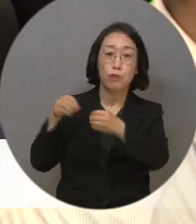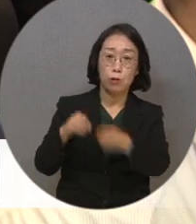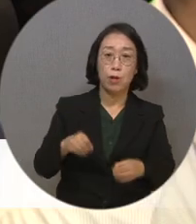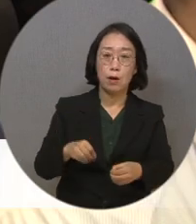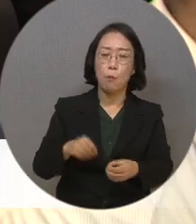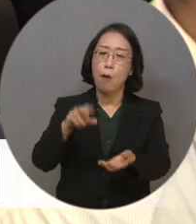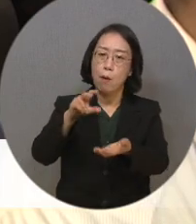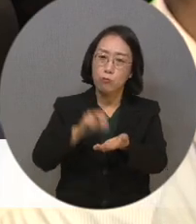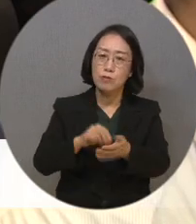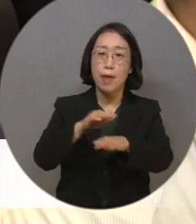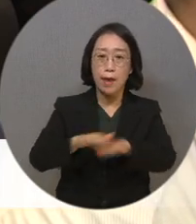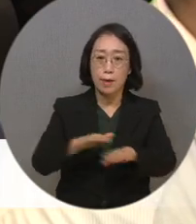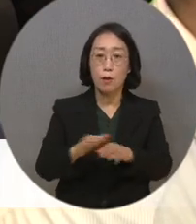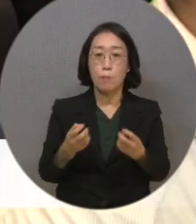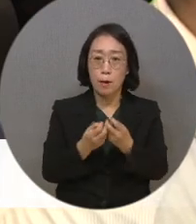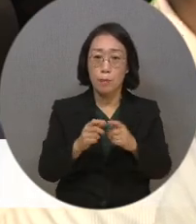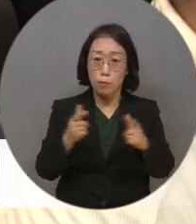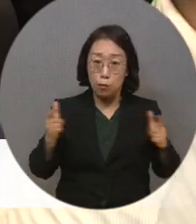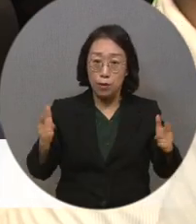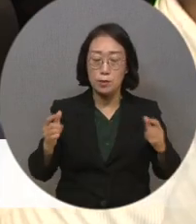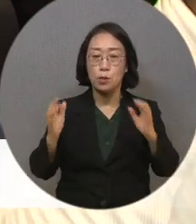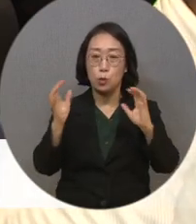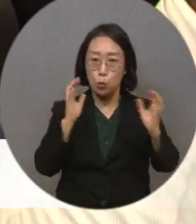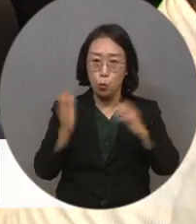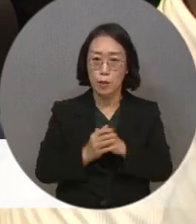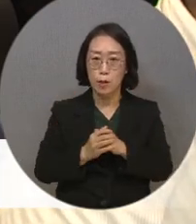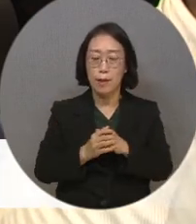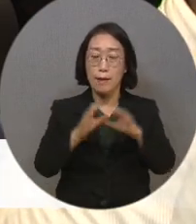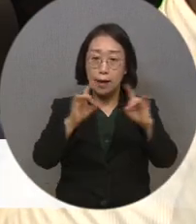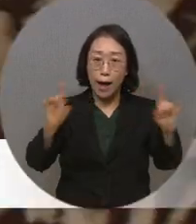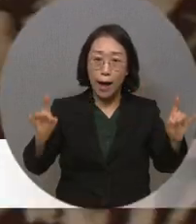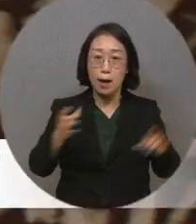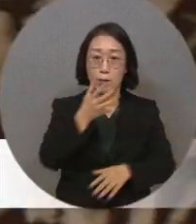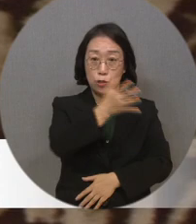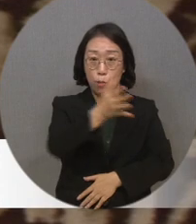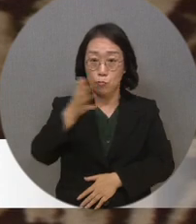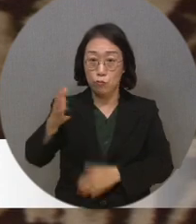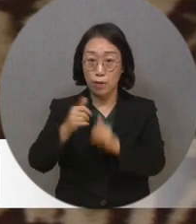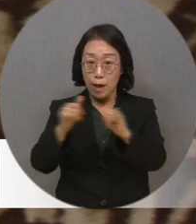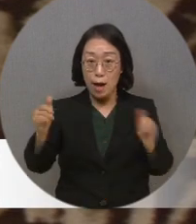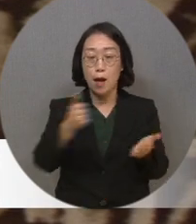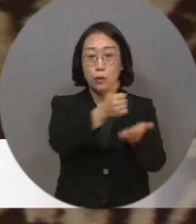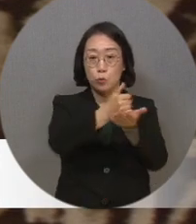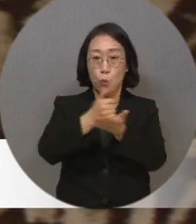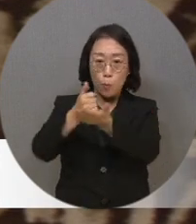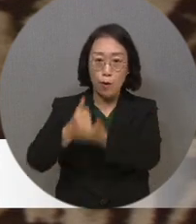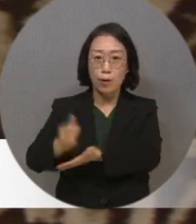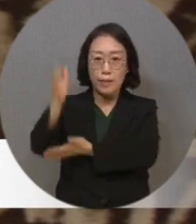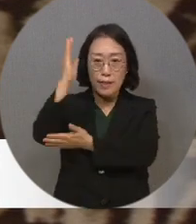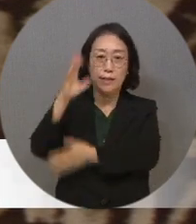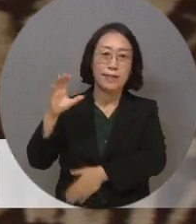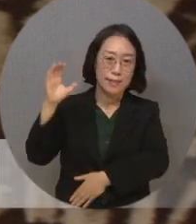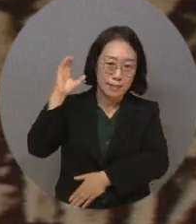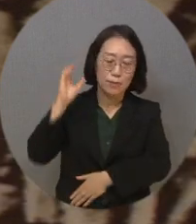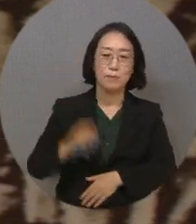해결 방안을 제시하는 토론 등 이에 관한 각 분야의 전문가를 초빙해 강의를 진행했습니다.